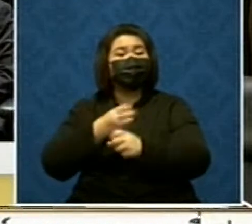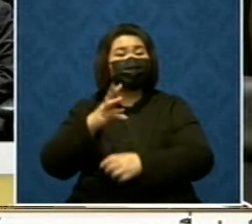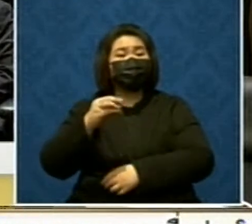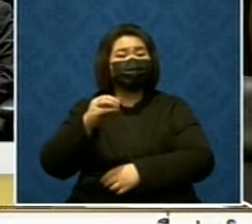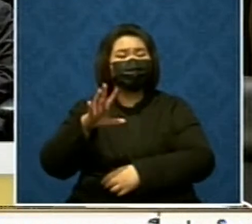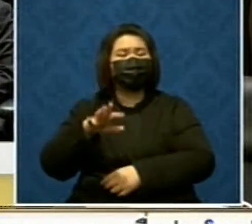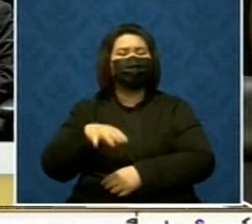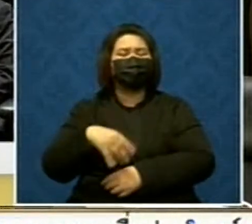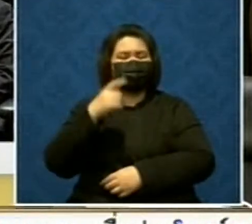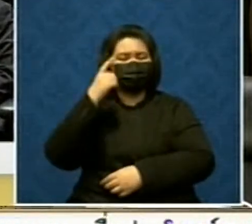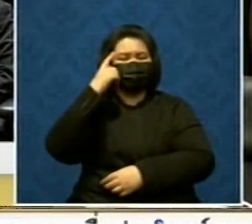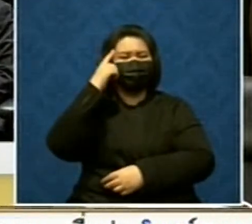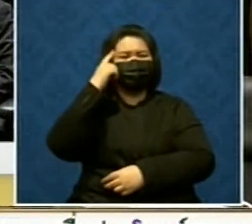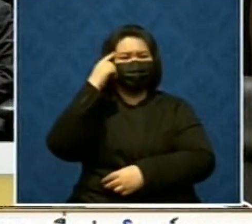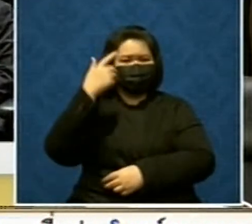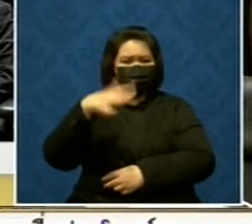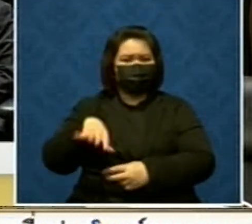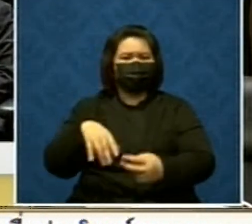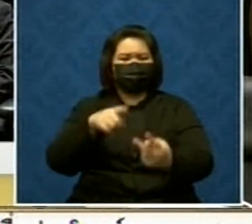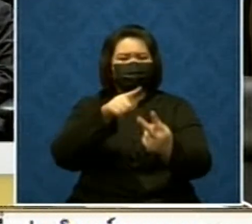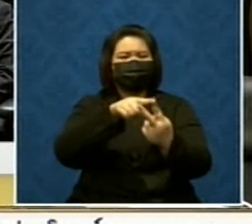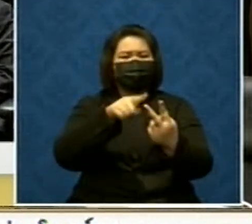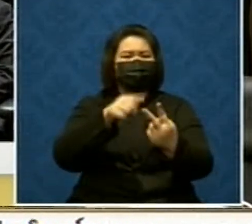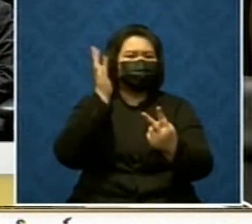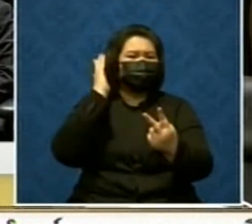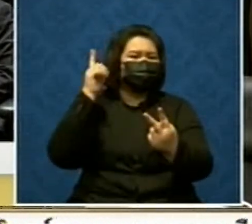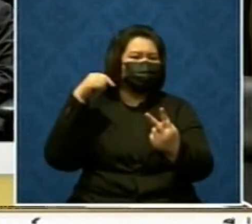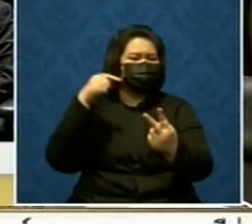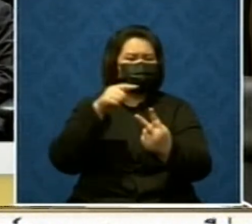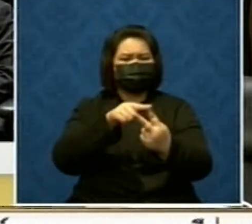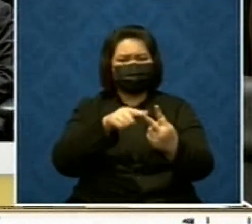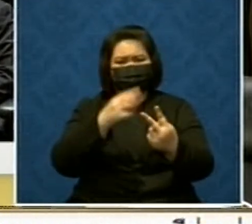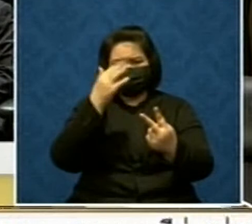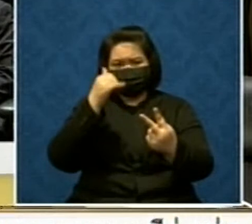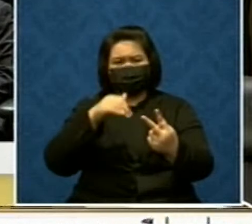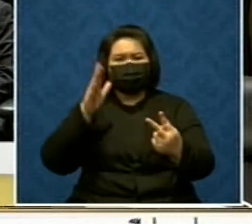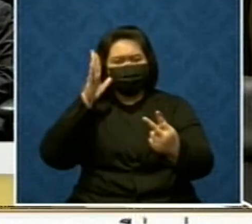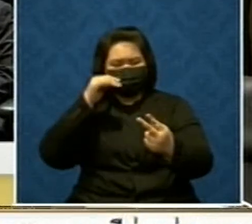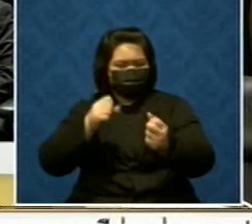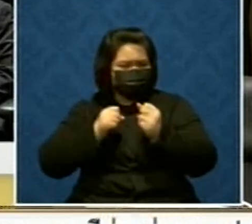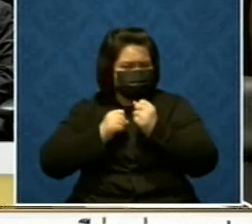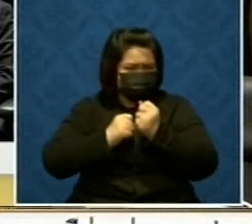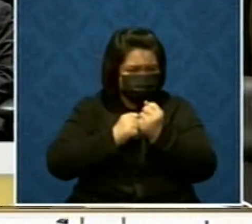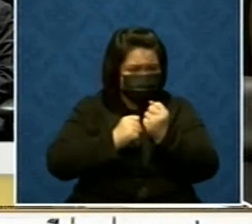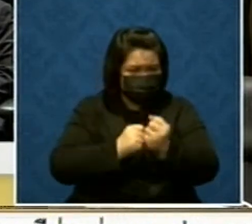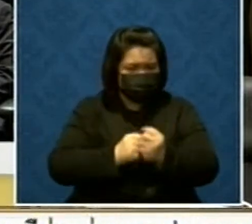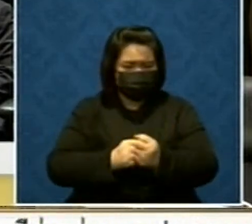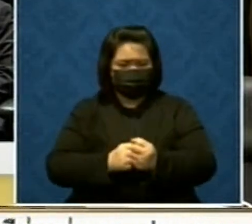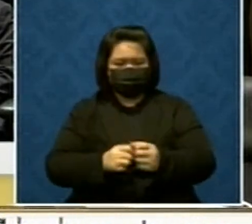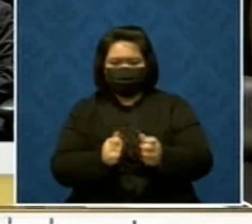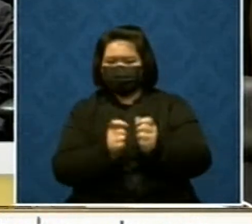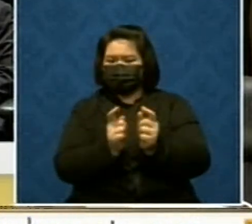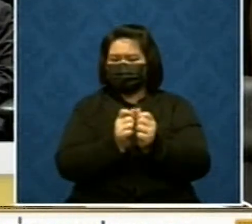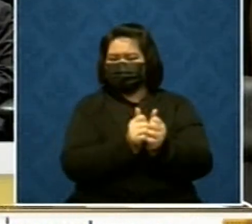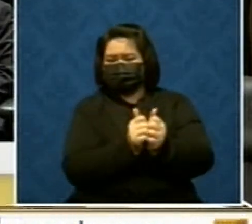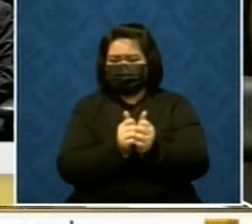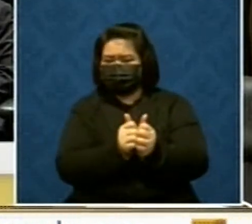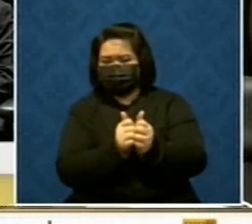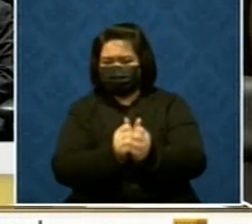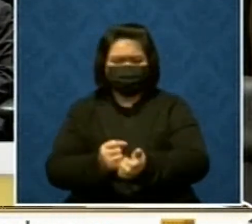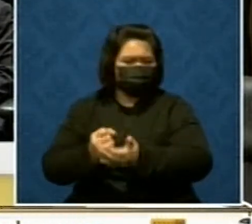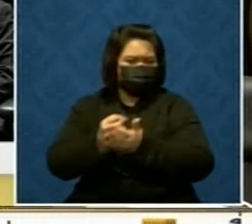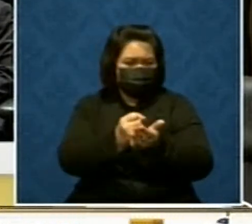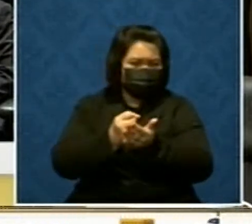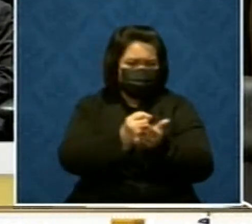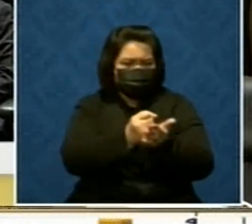างอ้ออ้อมีหน้าล่ะคนเป็นพ่อถึงสู้เป็นสู้ตายพูดเถียงข้างๆกูช่วยพล